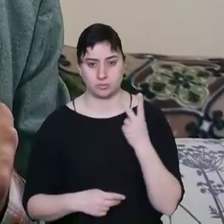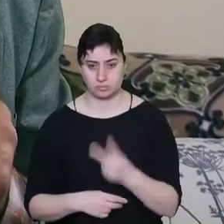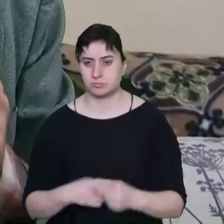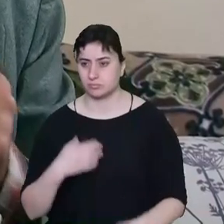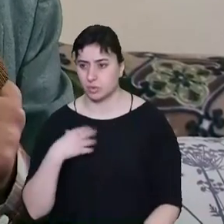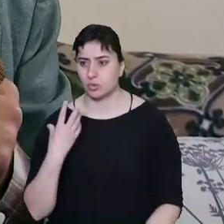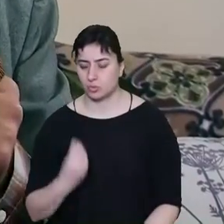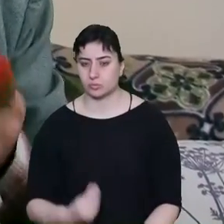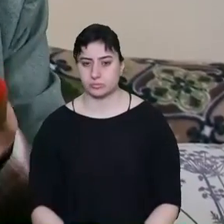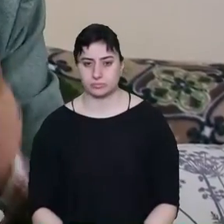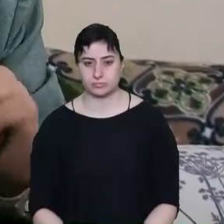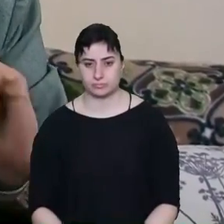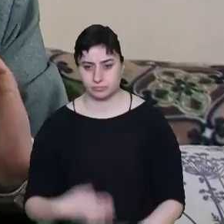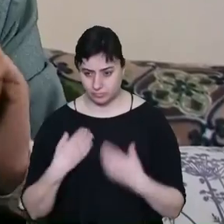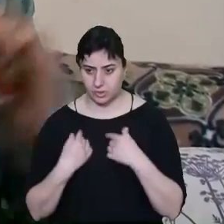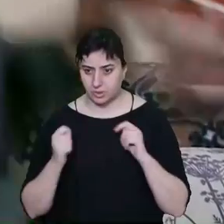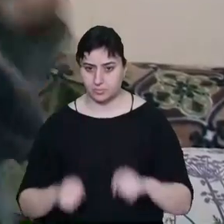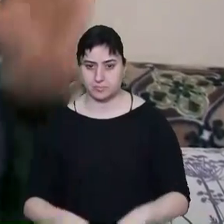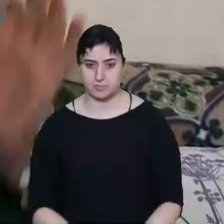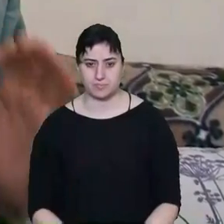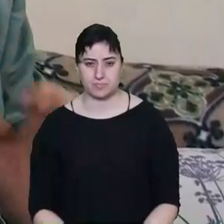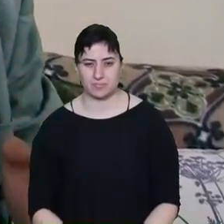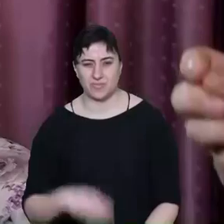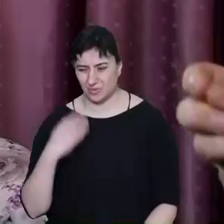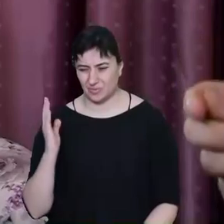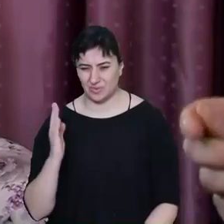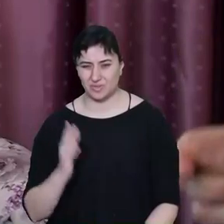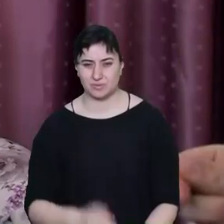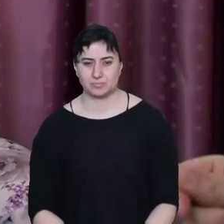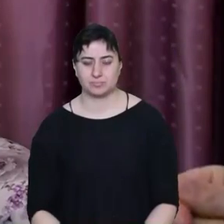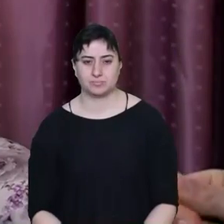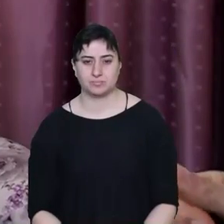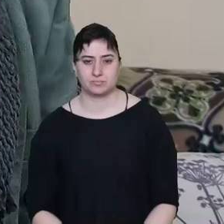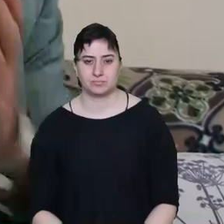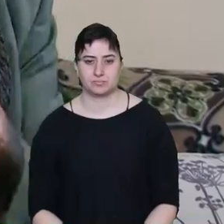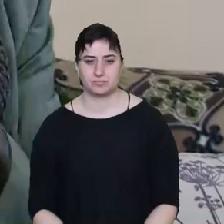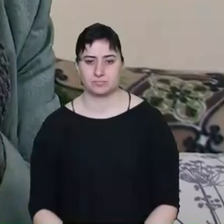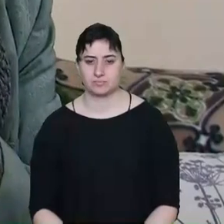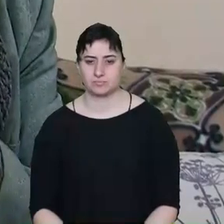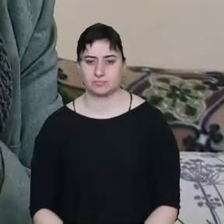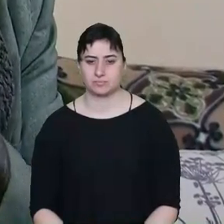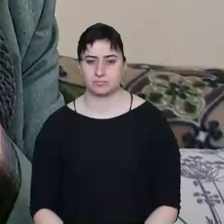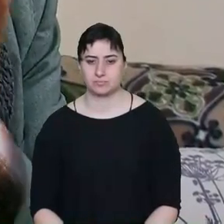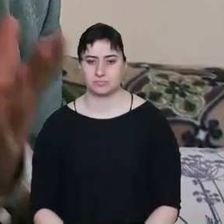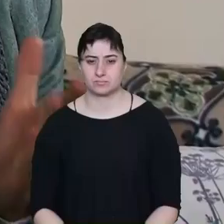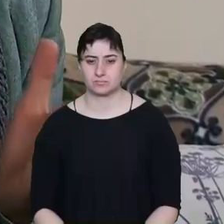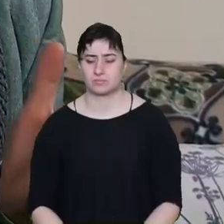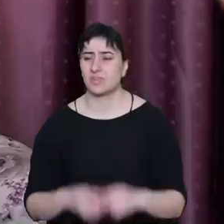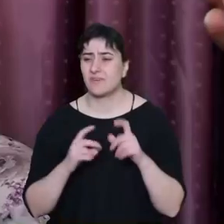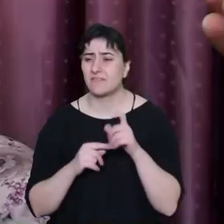Şükrü? Öyleyim değil mi? Bu nedir ya? Elindeki bereyi fırlatıp attı.